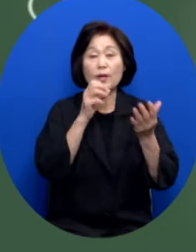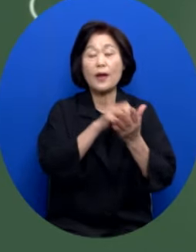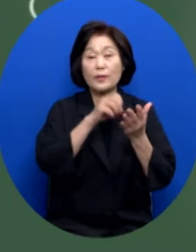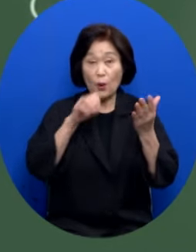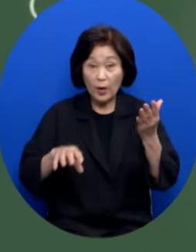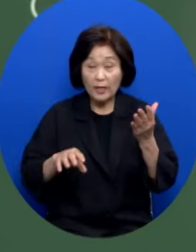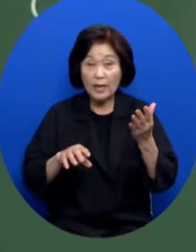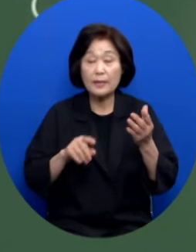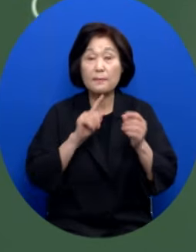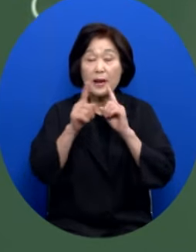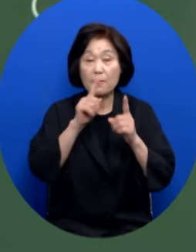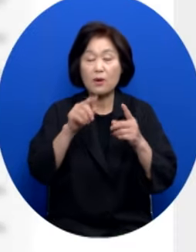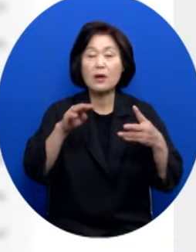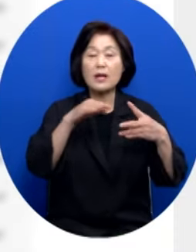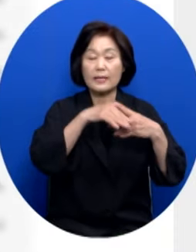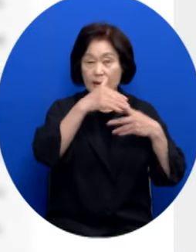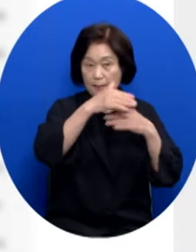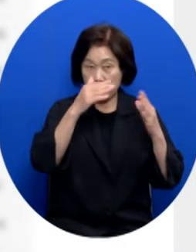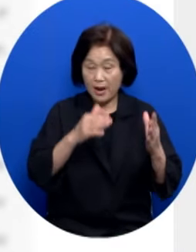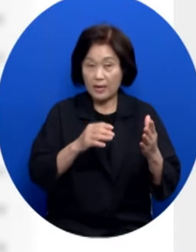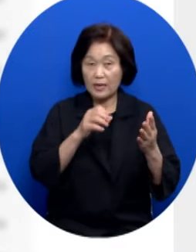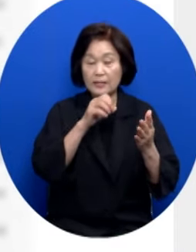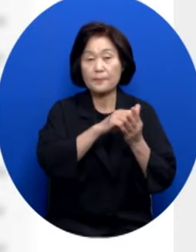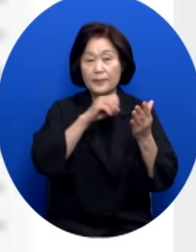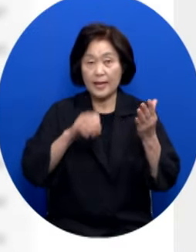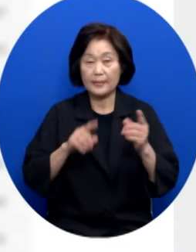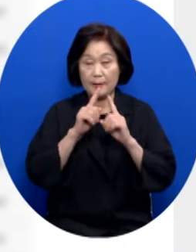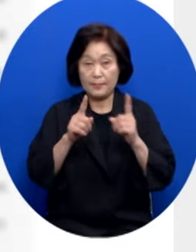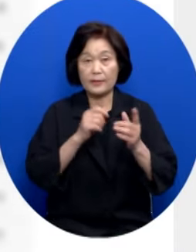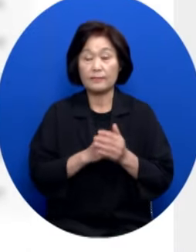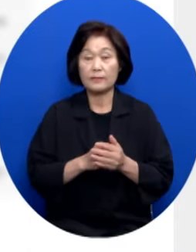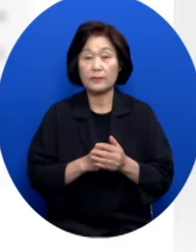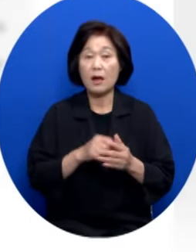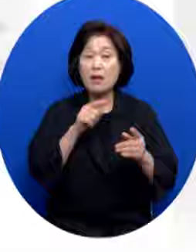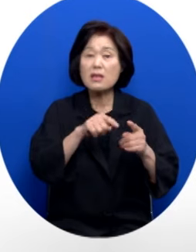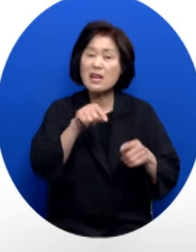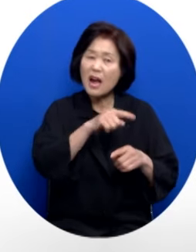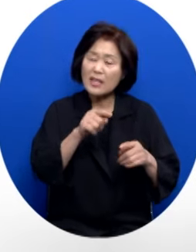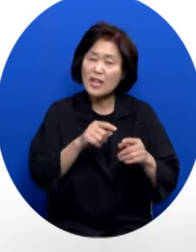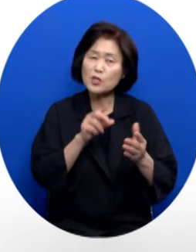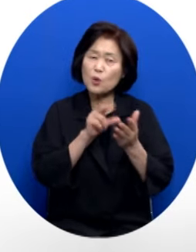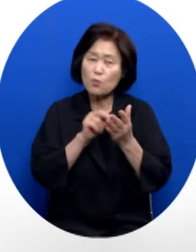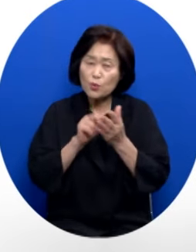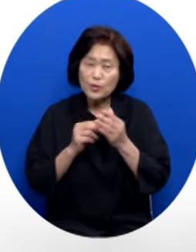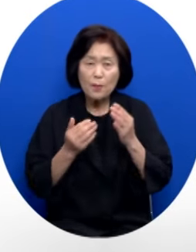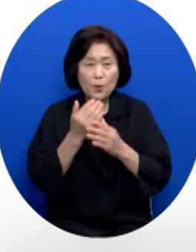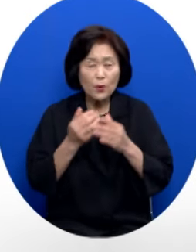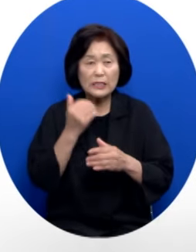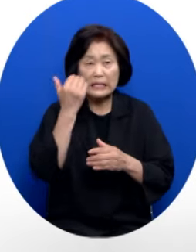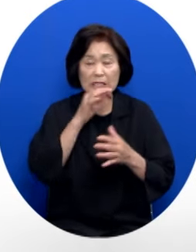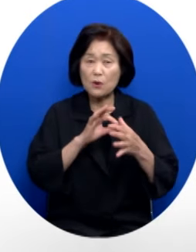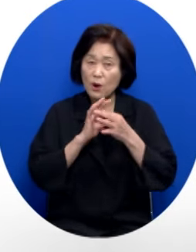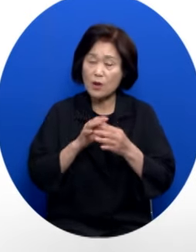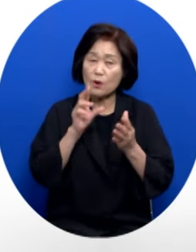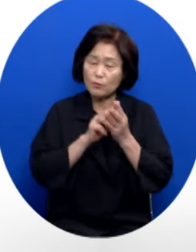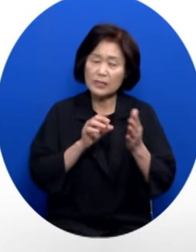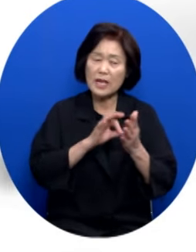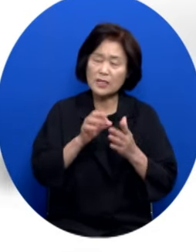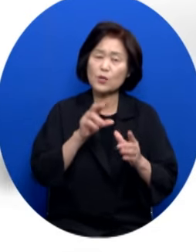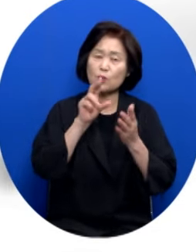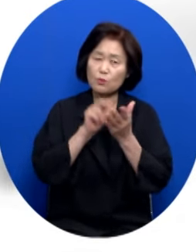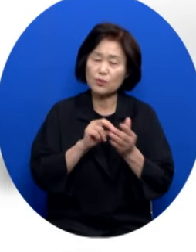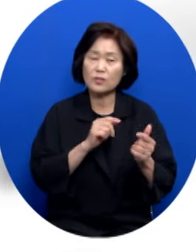나가겠단 의미가 됩니다 탈퇴 목회자들은 다락방 내부에서 불거진 성비위 문제와 재정 문제 등 각종